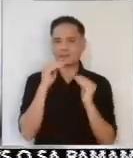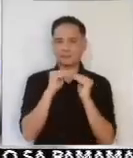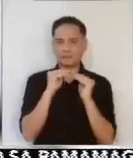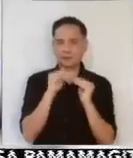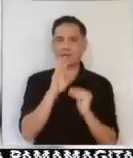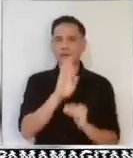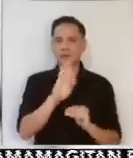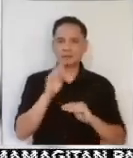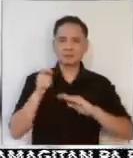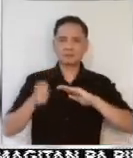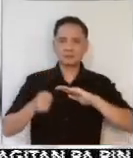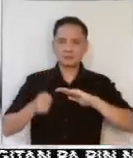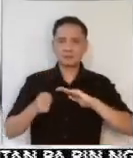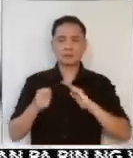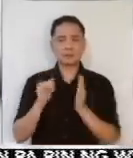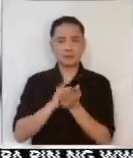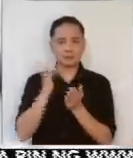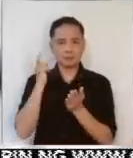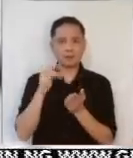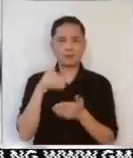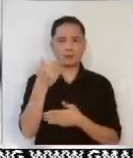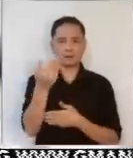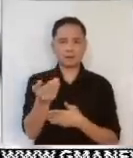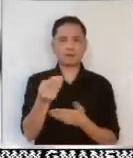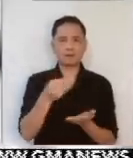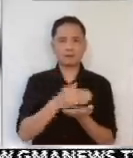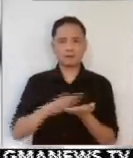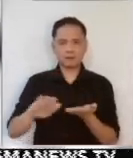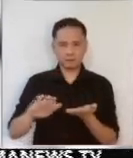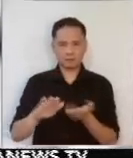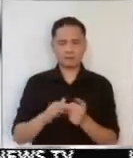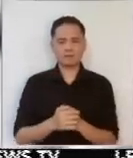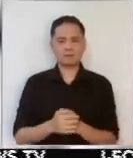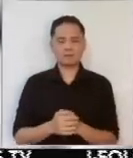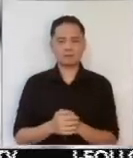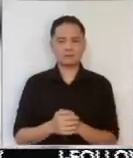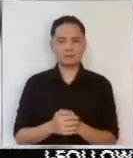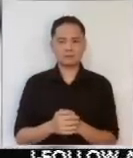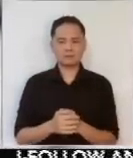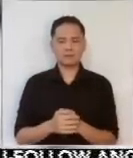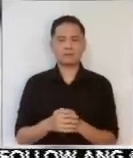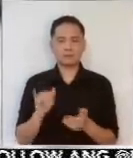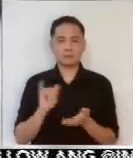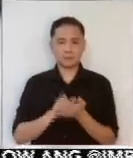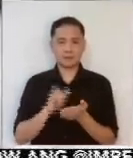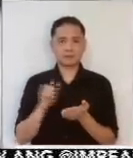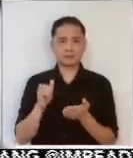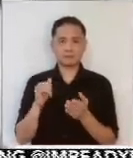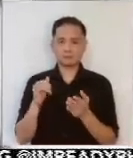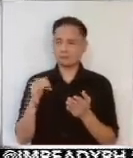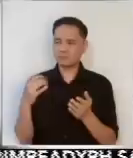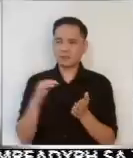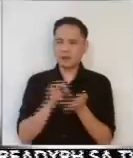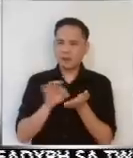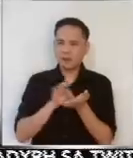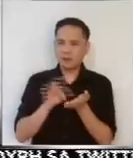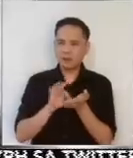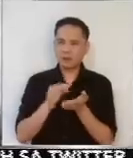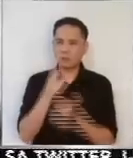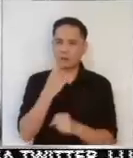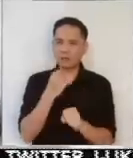I think ang tinutukoy niya doon is yung fact na hindi nabilang yung isang taon na siya